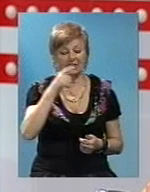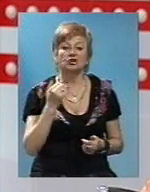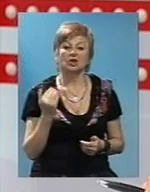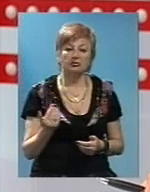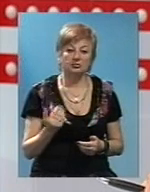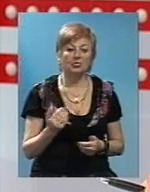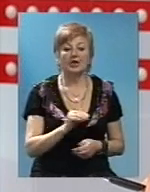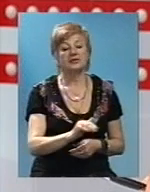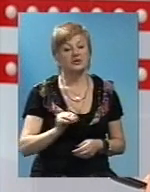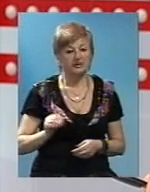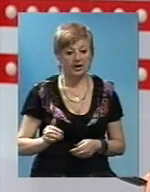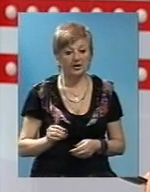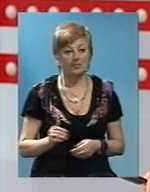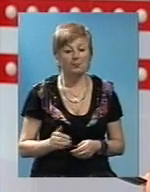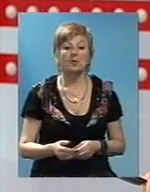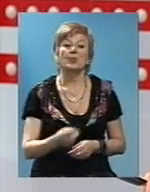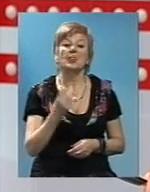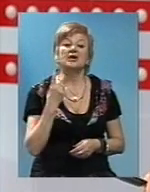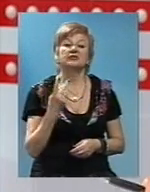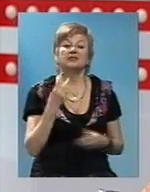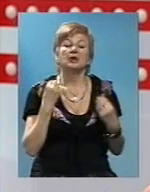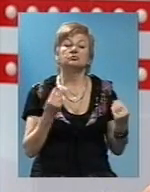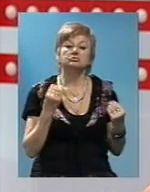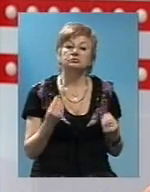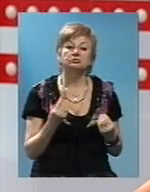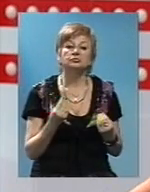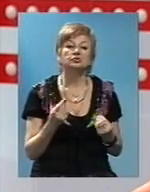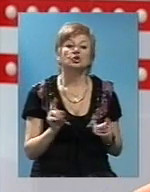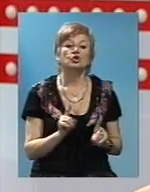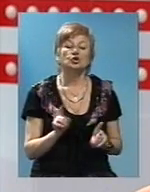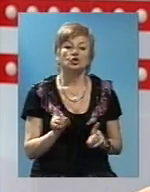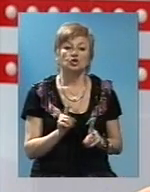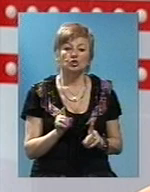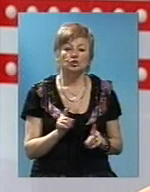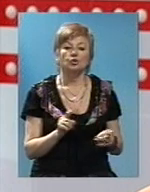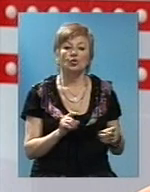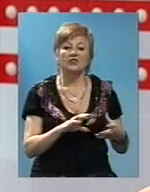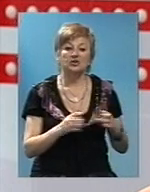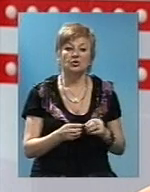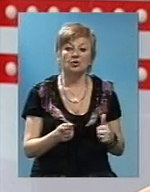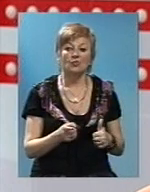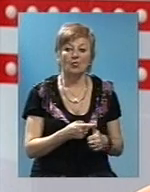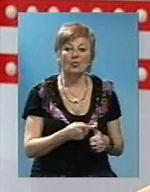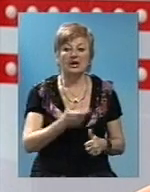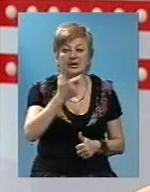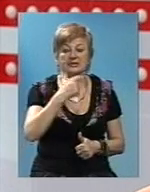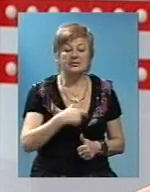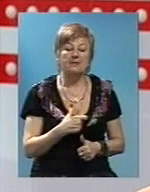І знаєте, дві класні штуки, які здобулися в результаті цієї поїздки. По-перше, вони стали себе